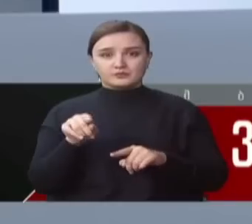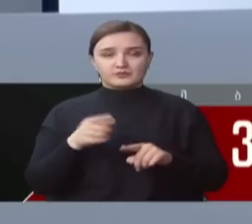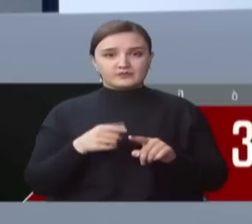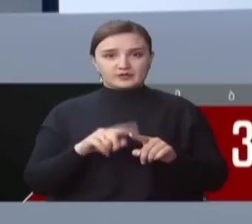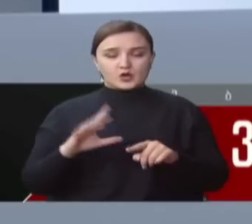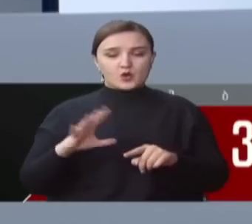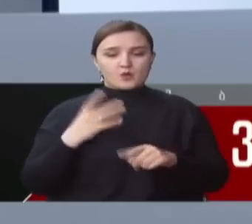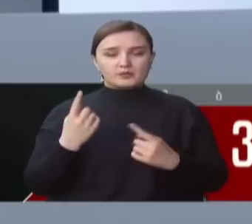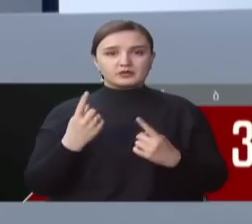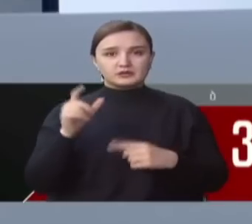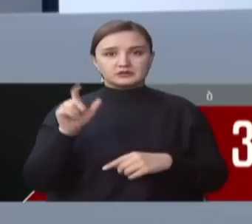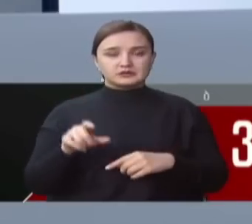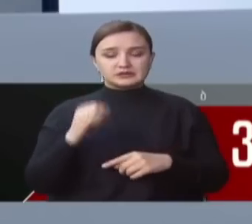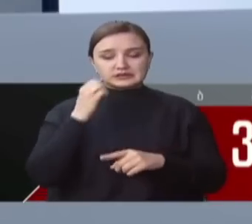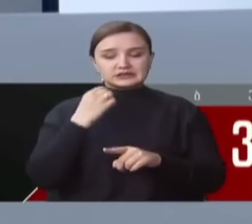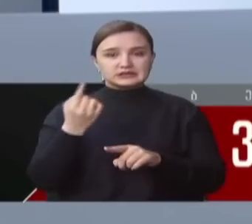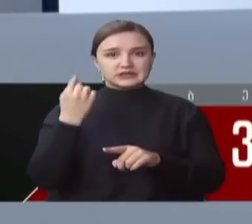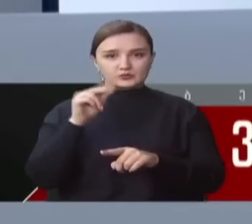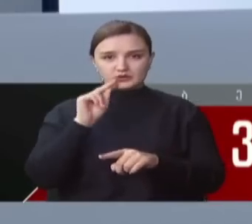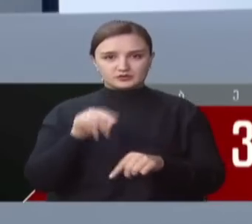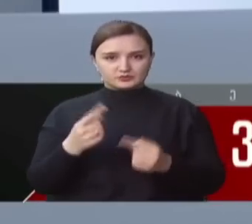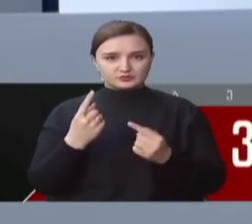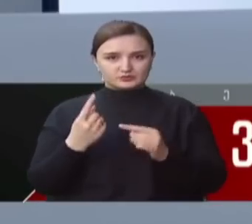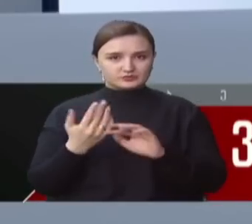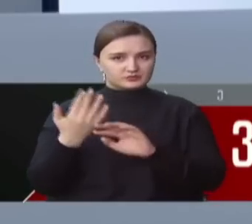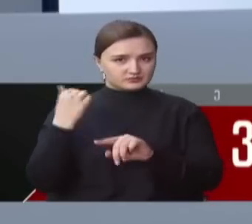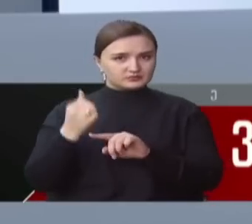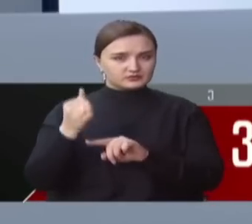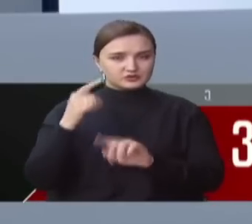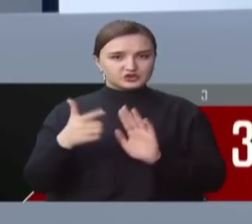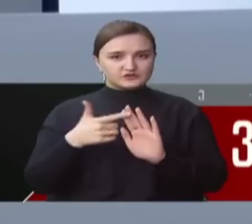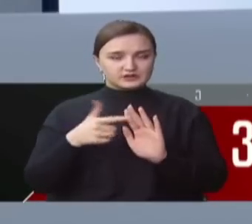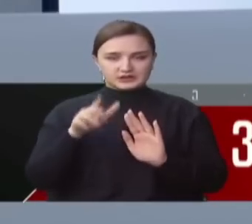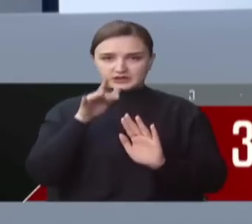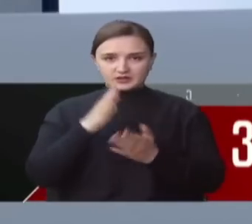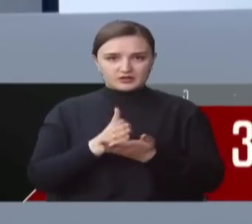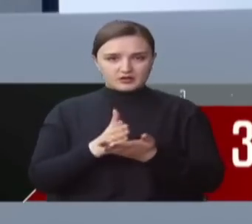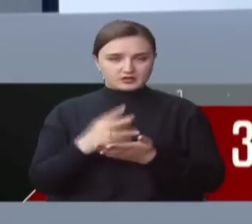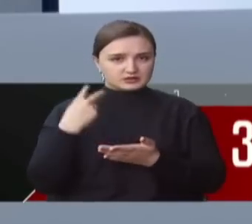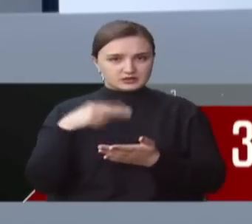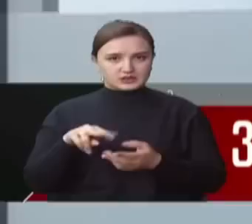are ertel miutite țarsulze, da im dana șaul lapsa romal tagamo titkmișuidic alit sihași gaadara.